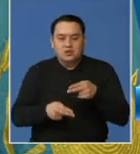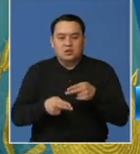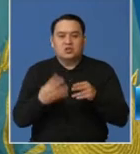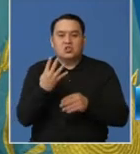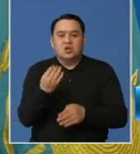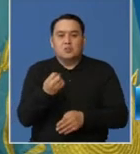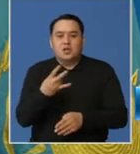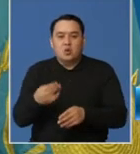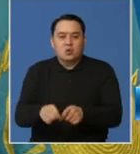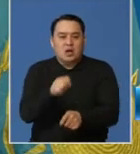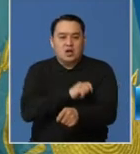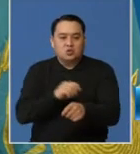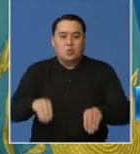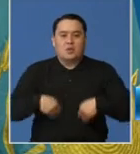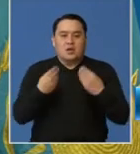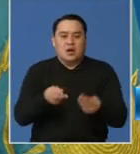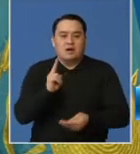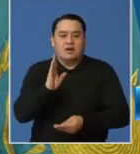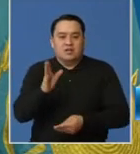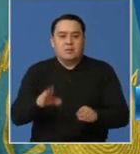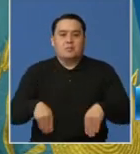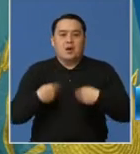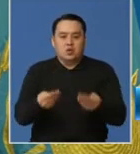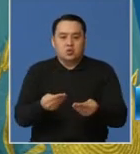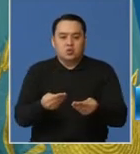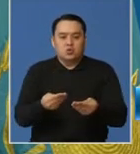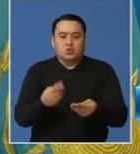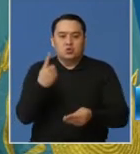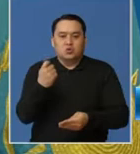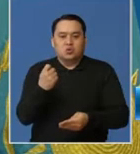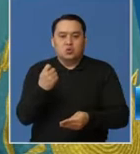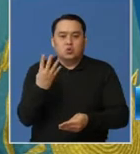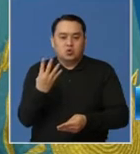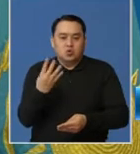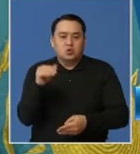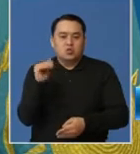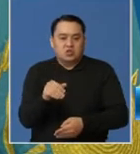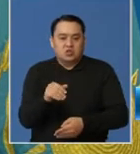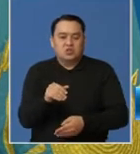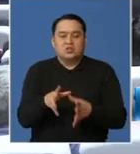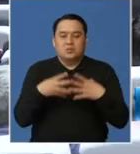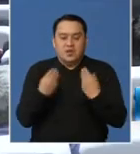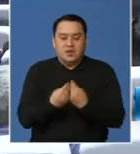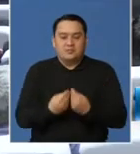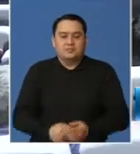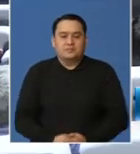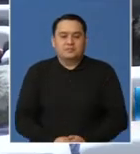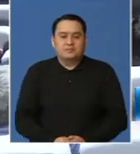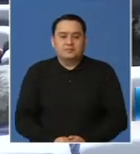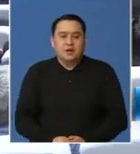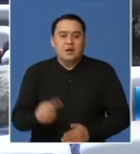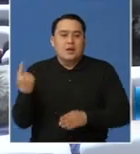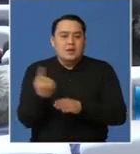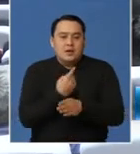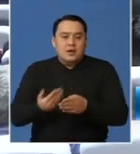миллиона квадратных метров жилья. Квартиры получат около 104 тысяч семей. Собрать первоначальный взнос